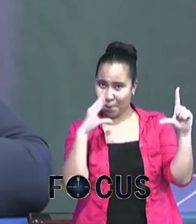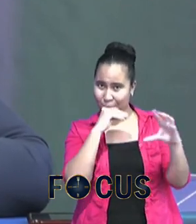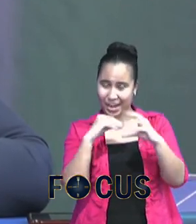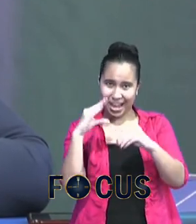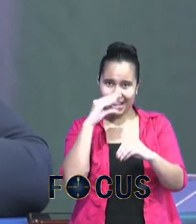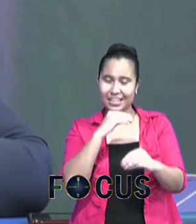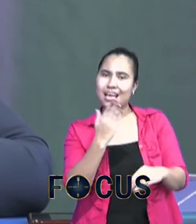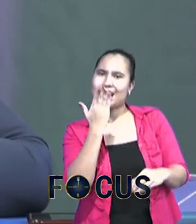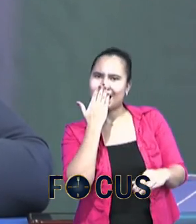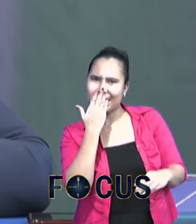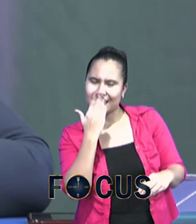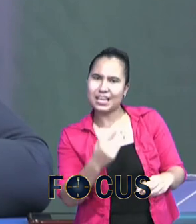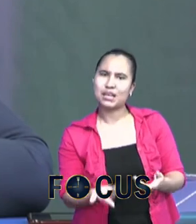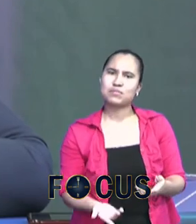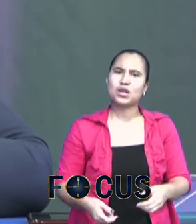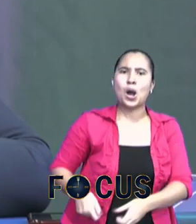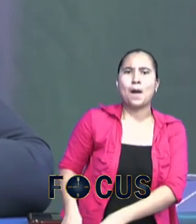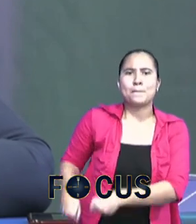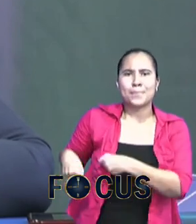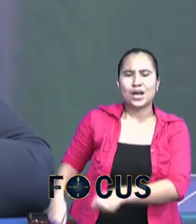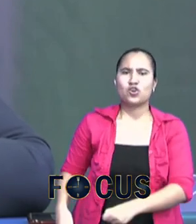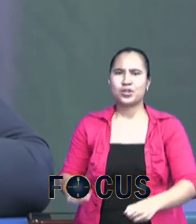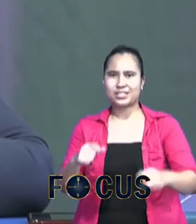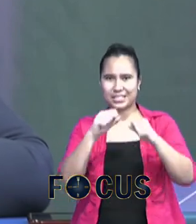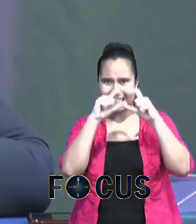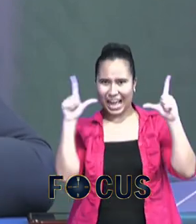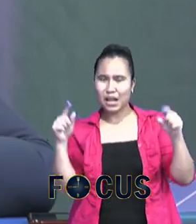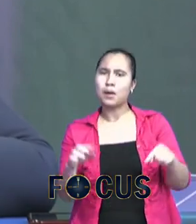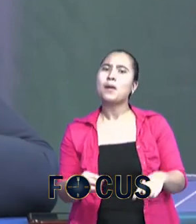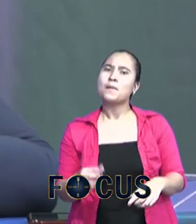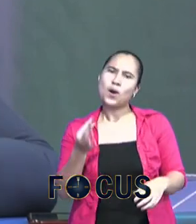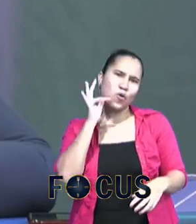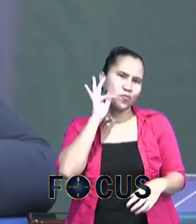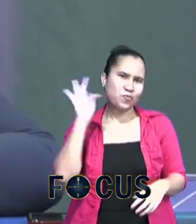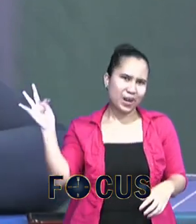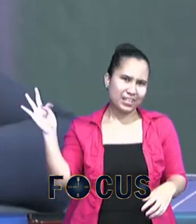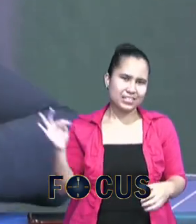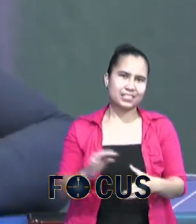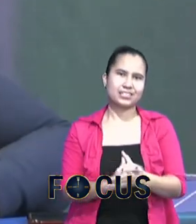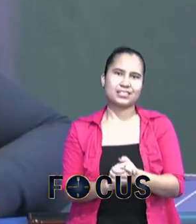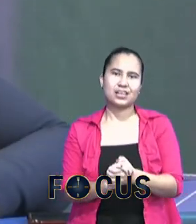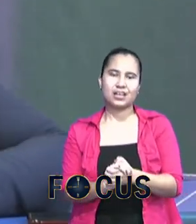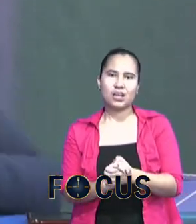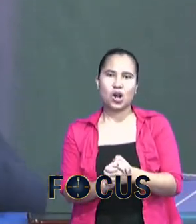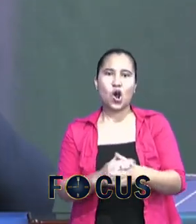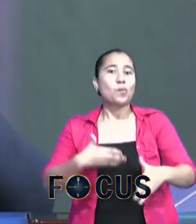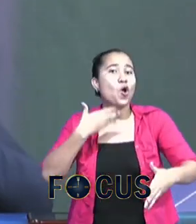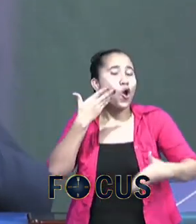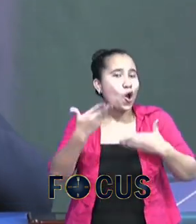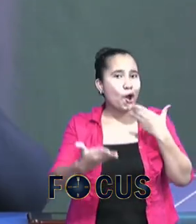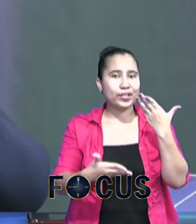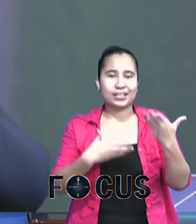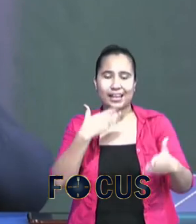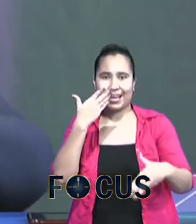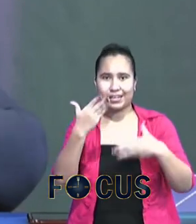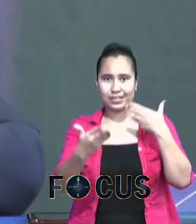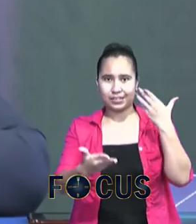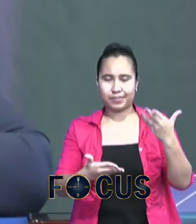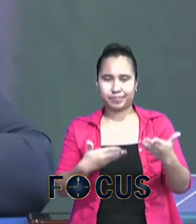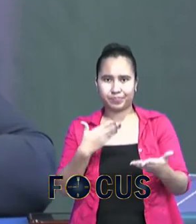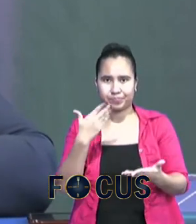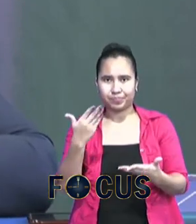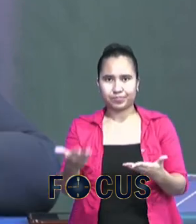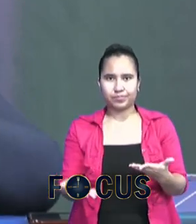Trio, Saramakaans, Aukans, maar ook Afrans, hè, om die kinderen die toelichting te geven aan de hand van